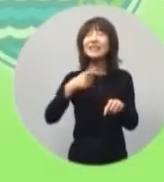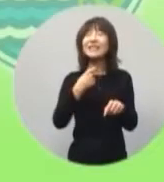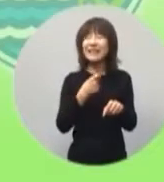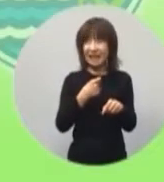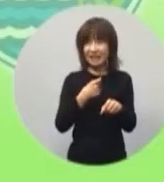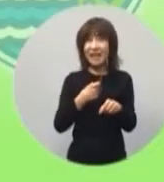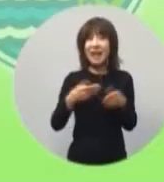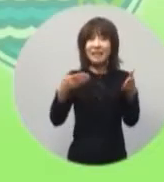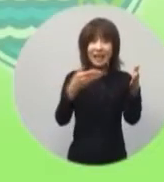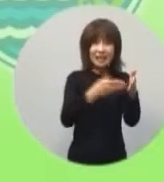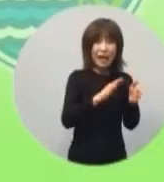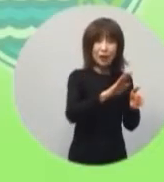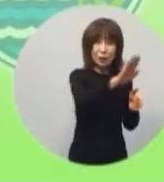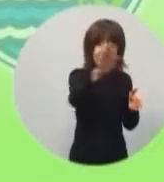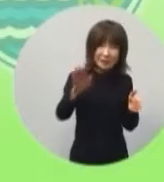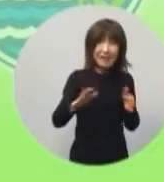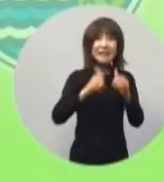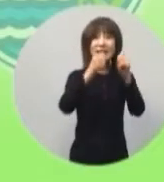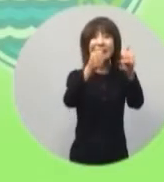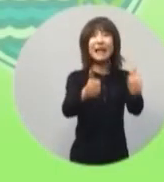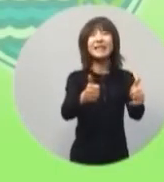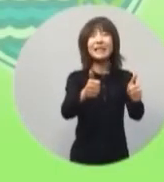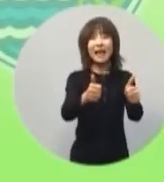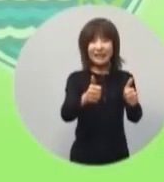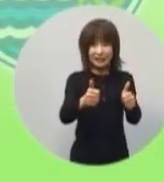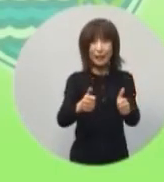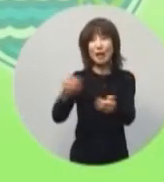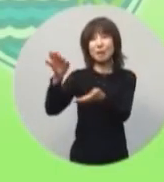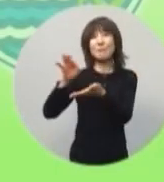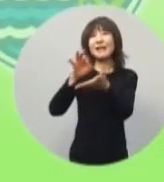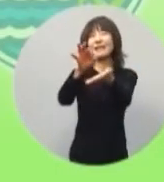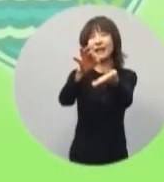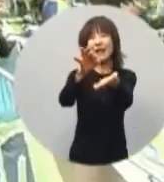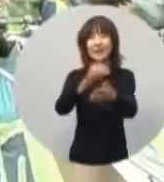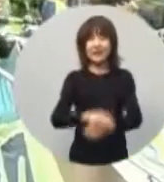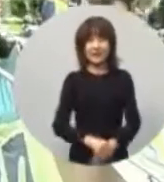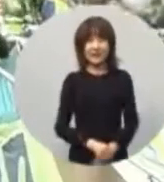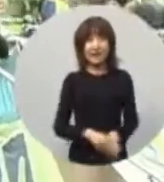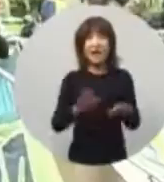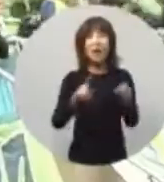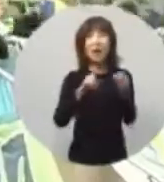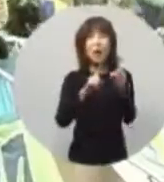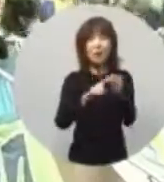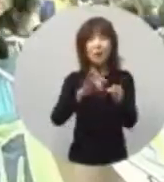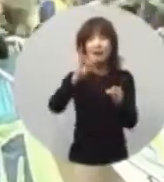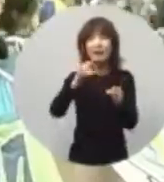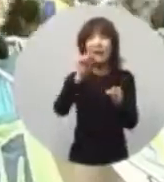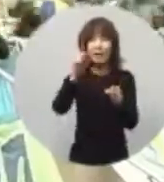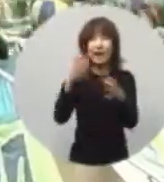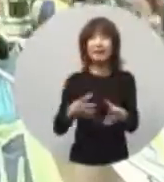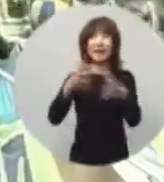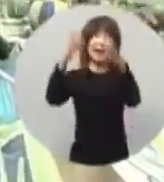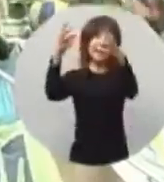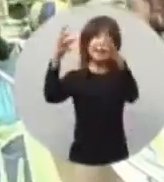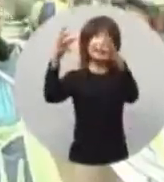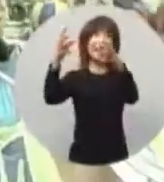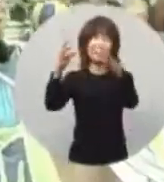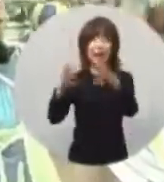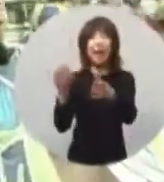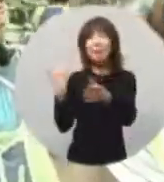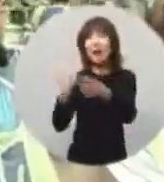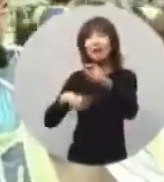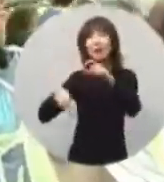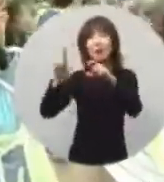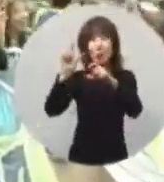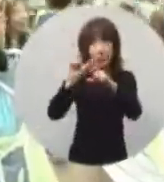選手から茅ヶ崎の皆さんに向けてメッセージをいただきました。 今年 J1 に上がったので、今まで以上に